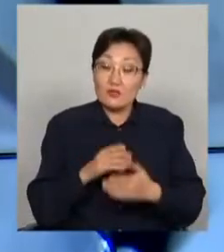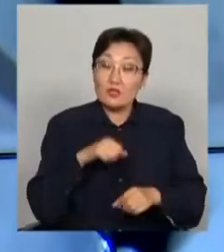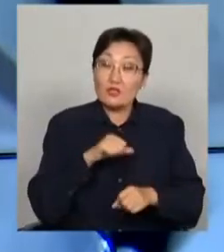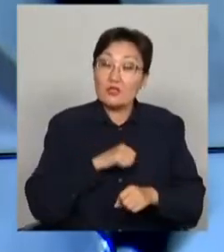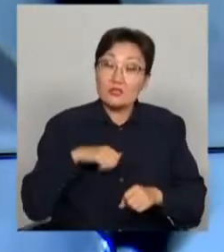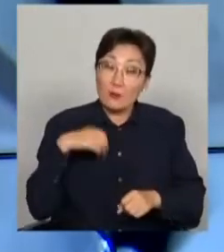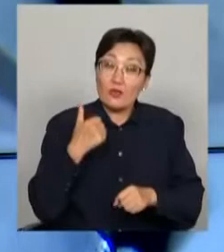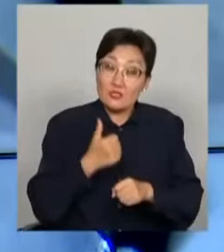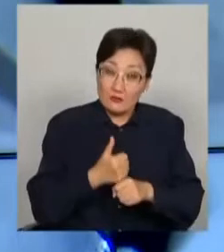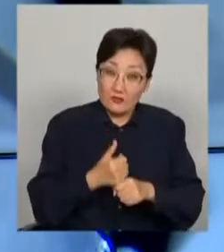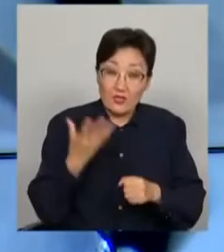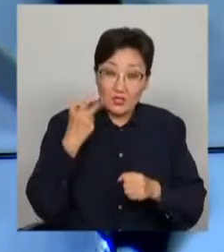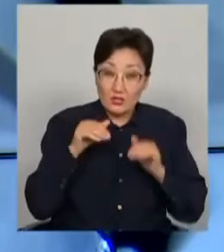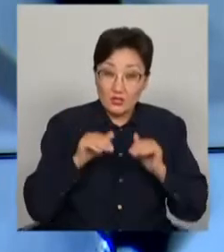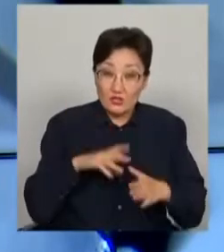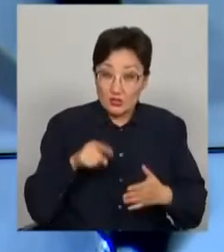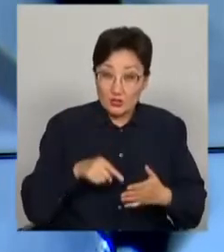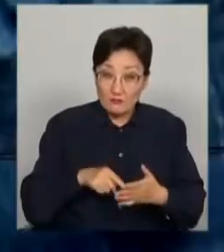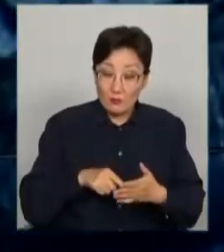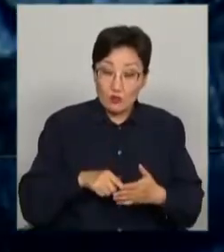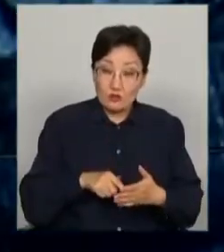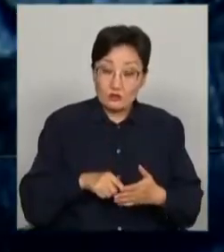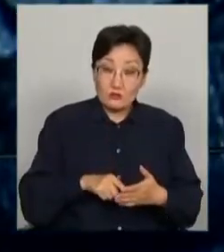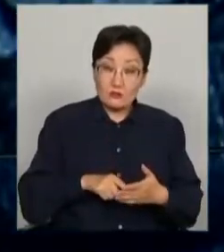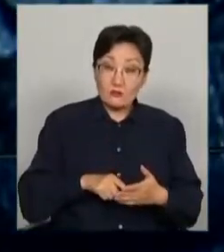основными, когда решается вопрос,